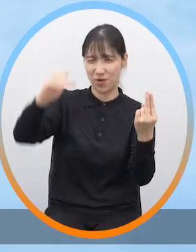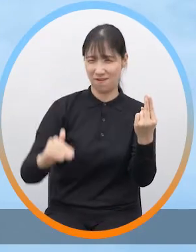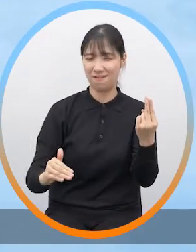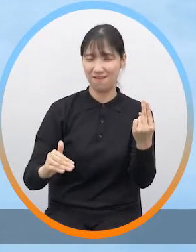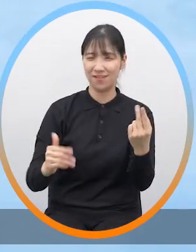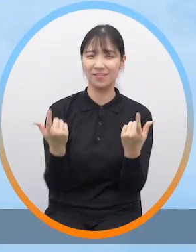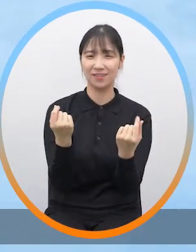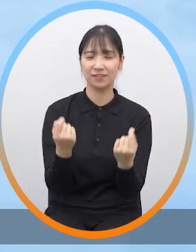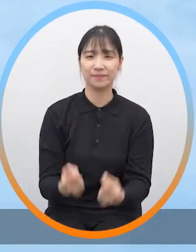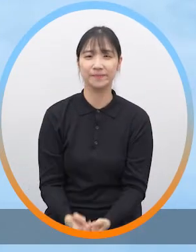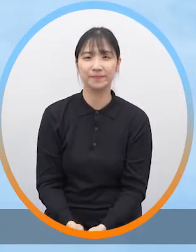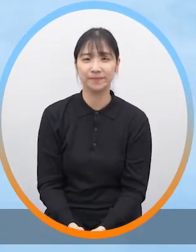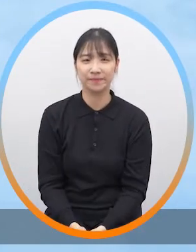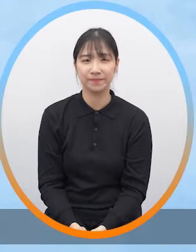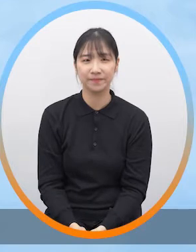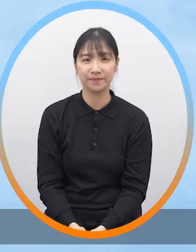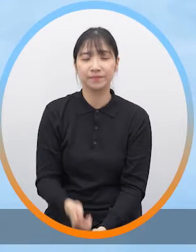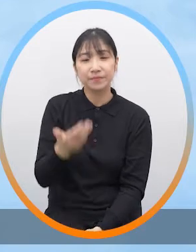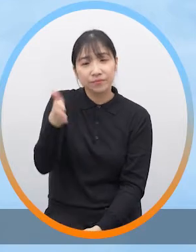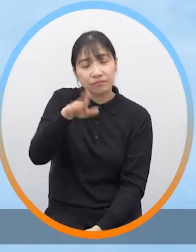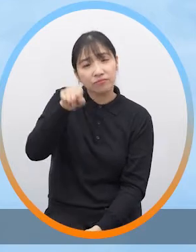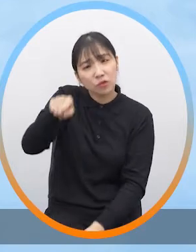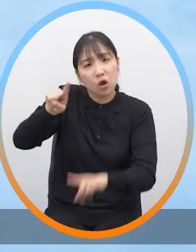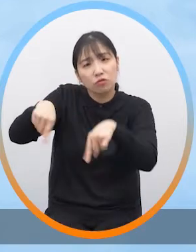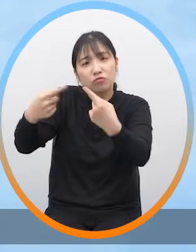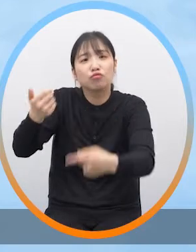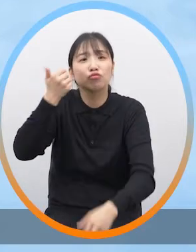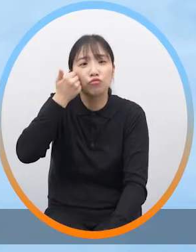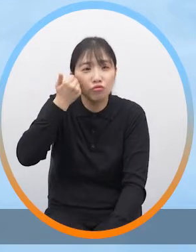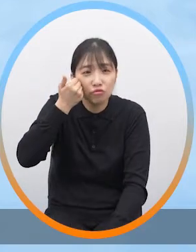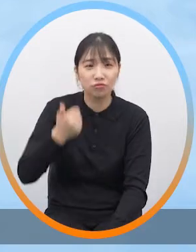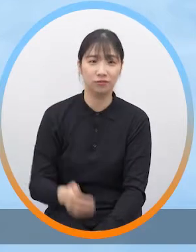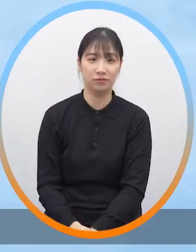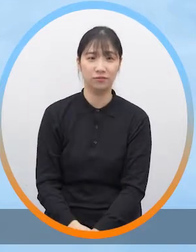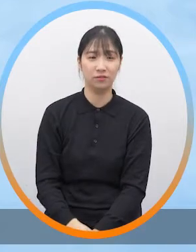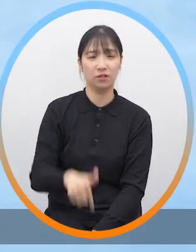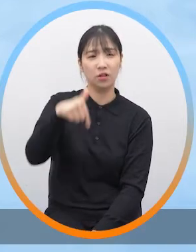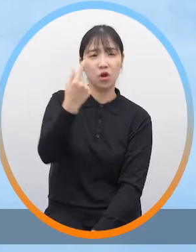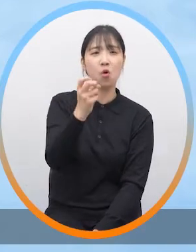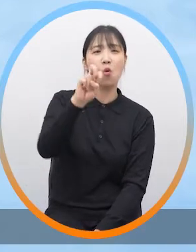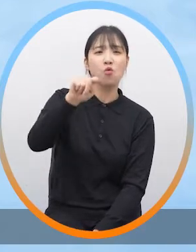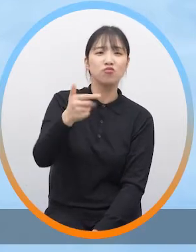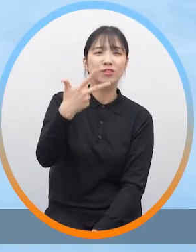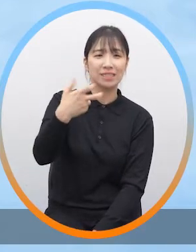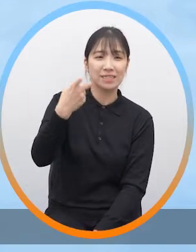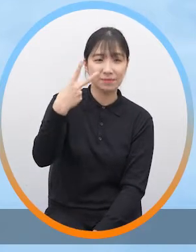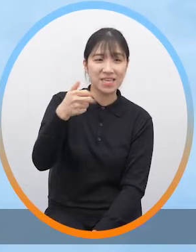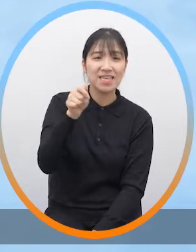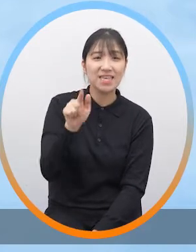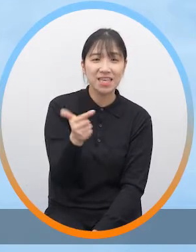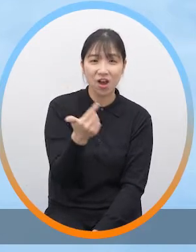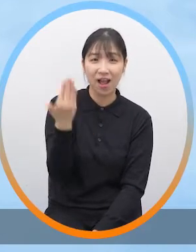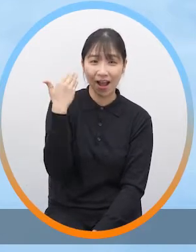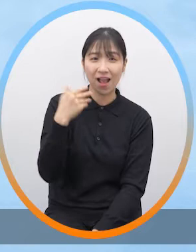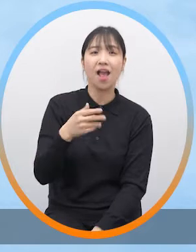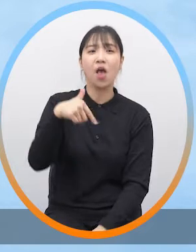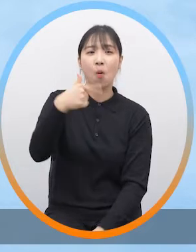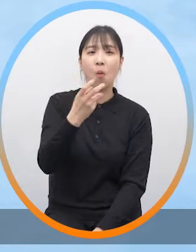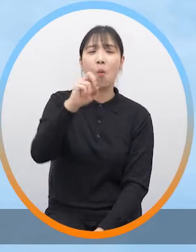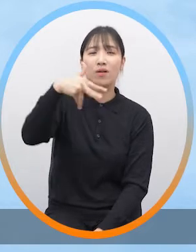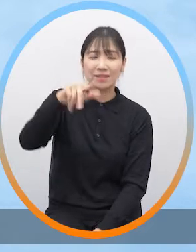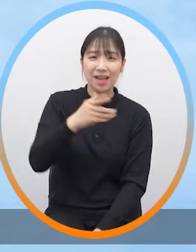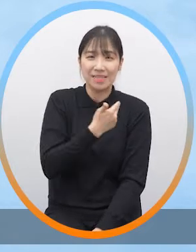격이 떨어진다고 봅니다. 근데 여기에 들어가는 분들이 누구냐면 공문 72연은 아까 공자 제자